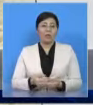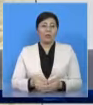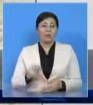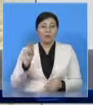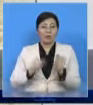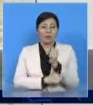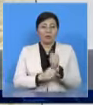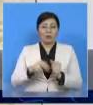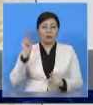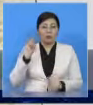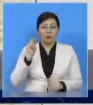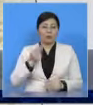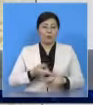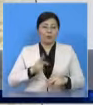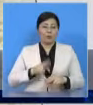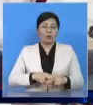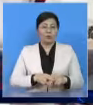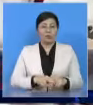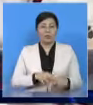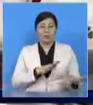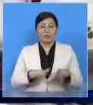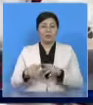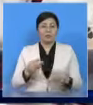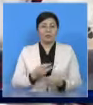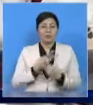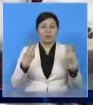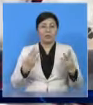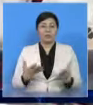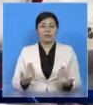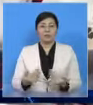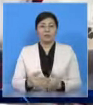оқытқанымен, олардың жүріп тұруы күтімі қарастырылмаған.